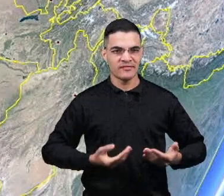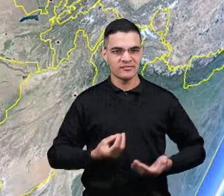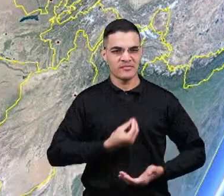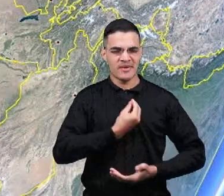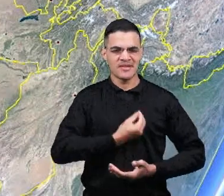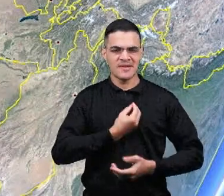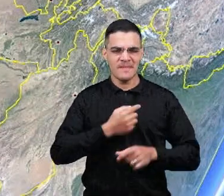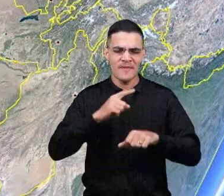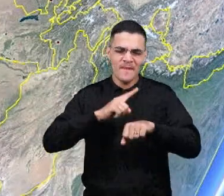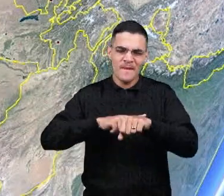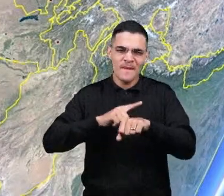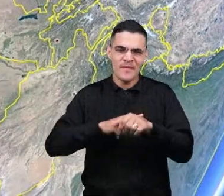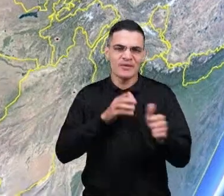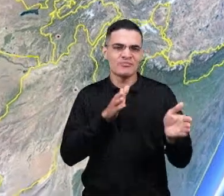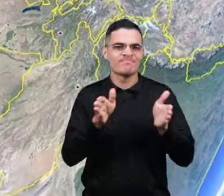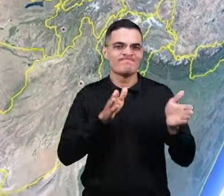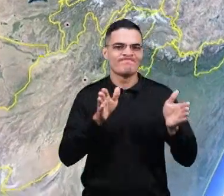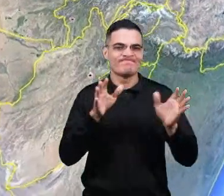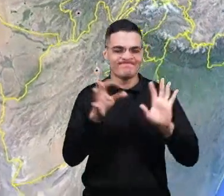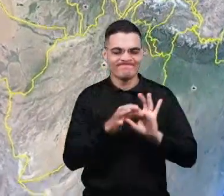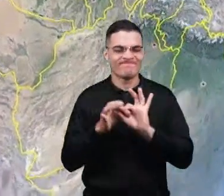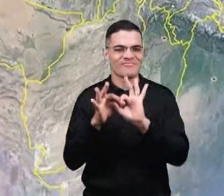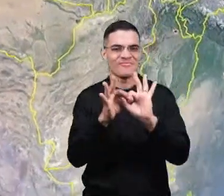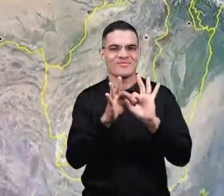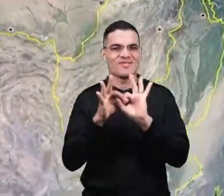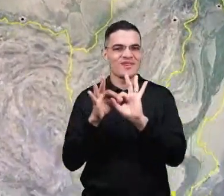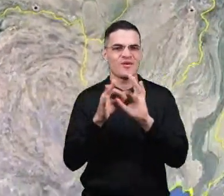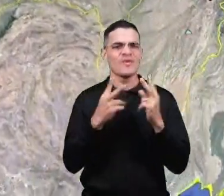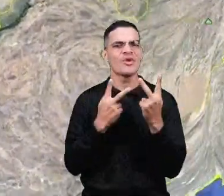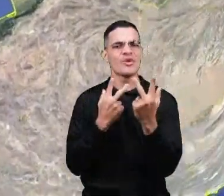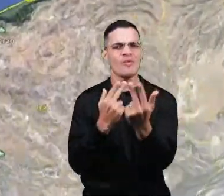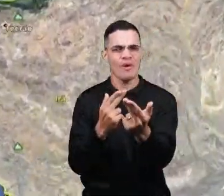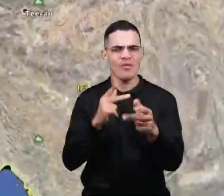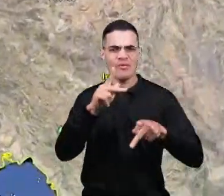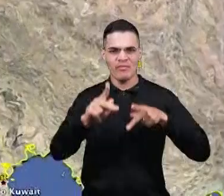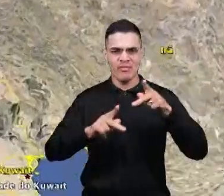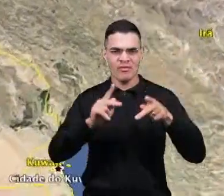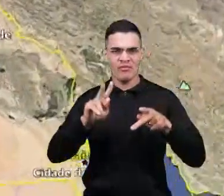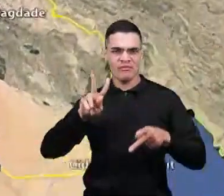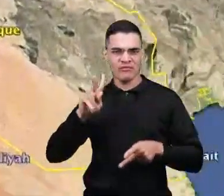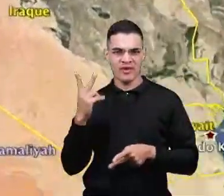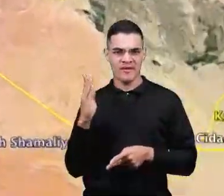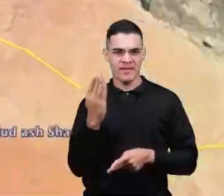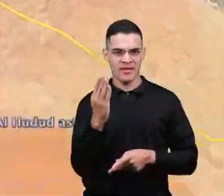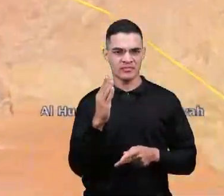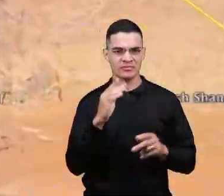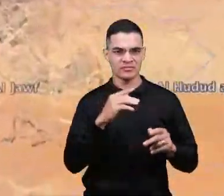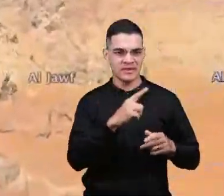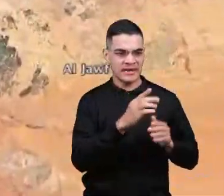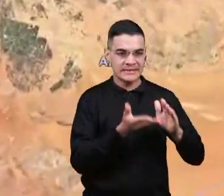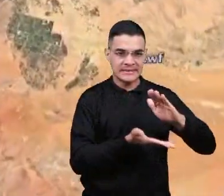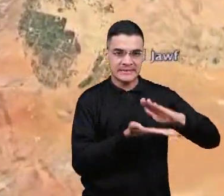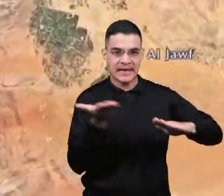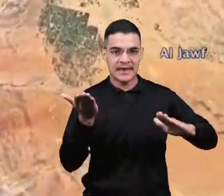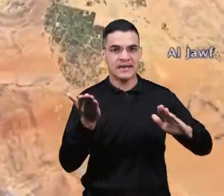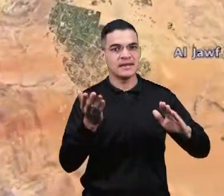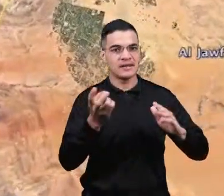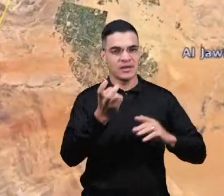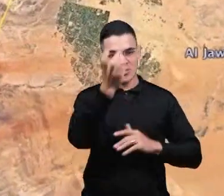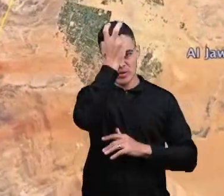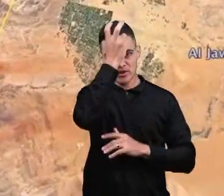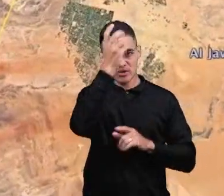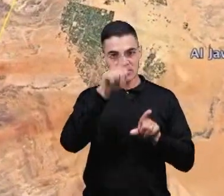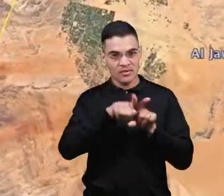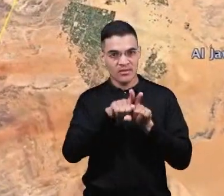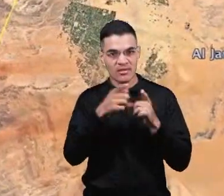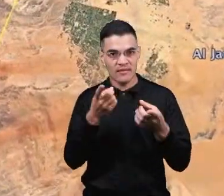moment d'unité et de communion, comme l'ont vécu les Hébreux à leur sortie d'Égypte et les disciples avec le Seigneur Jésus à